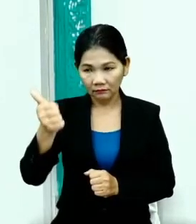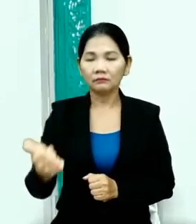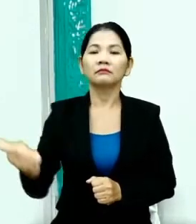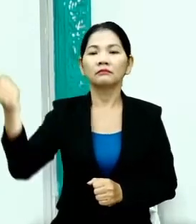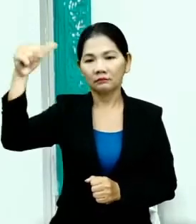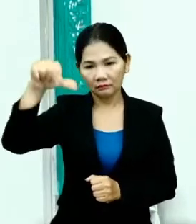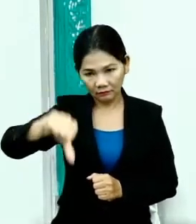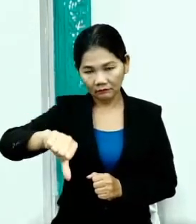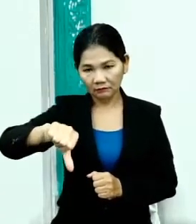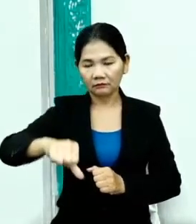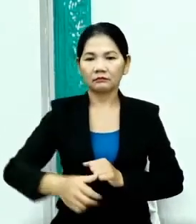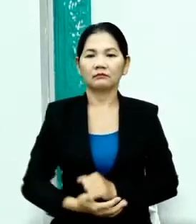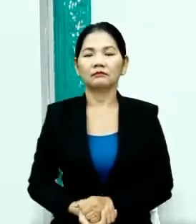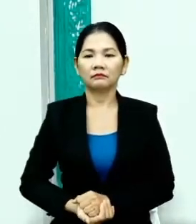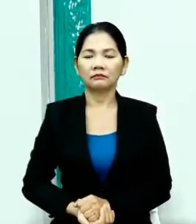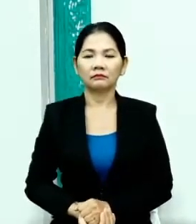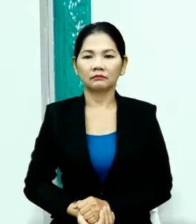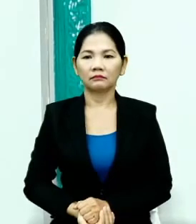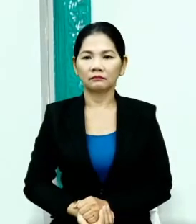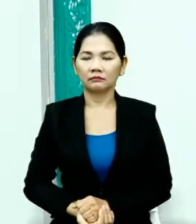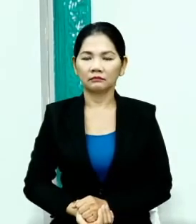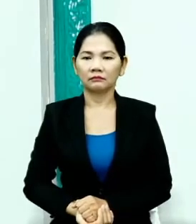ổ cứ. À cọ. Chà.